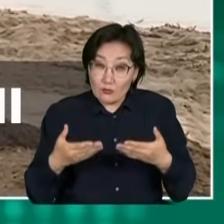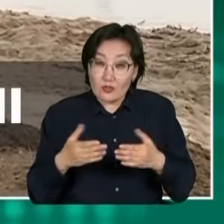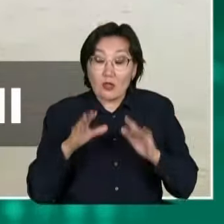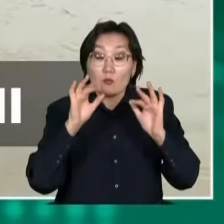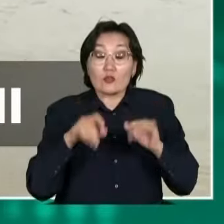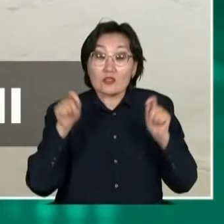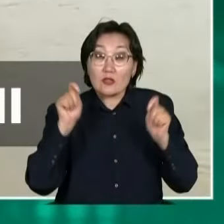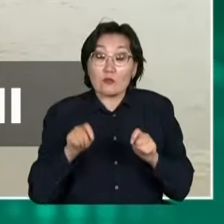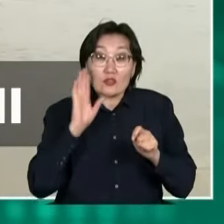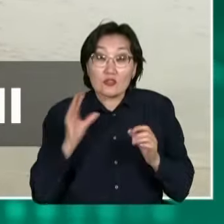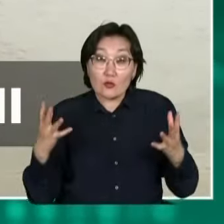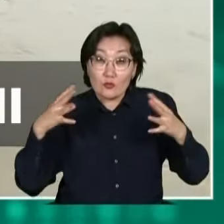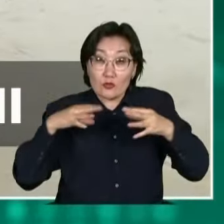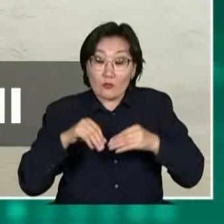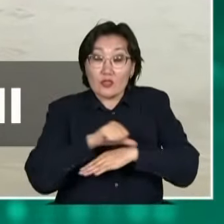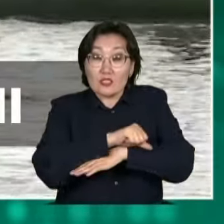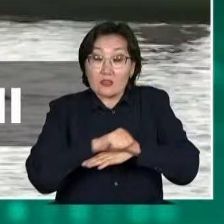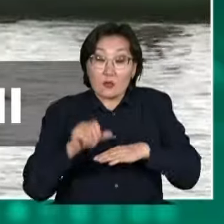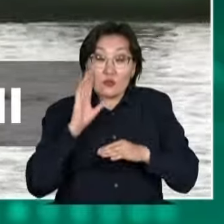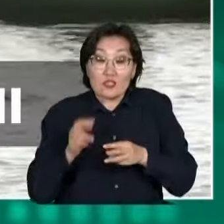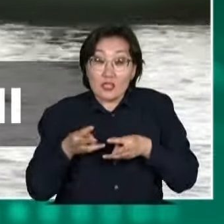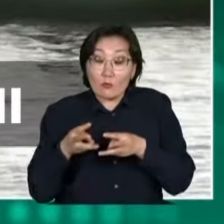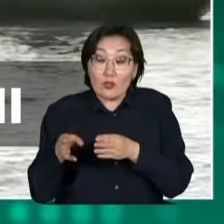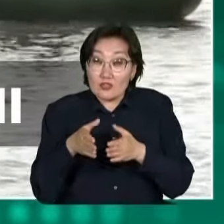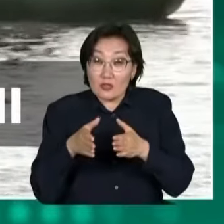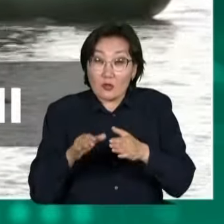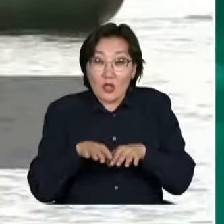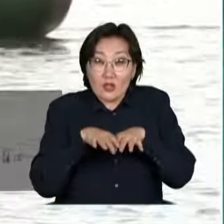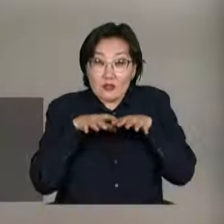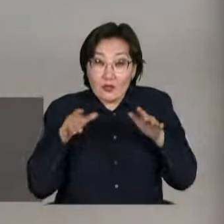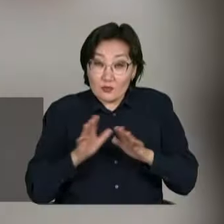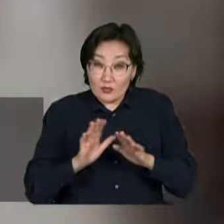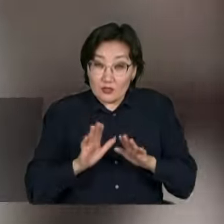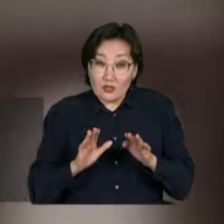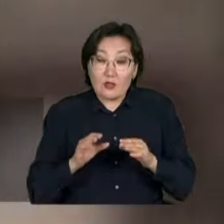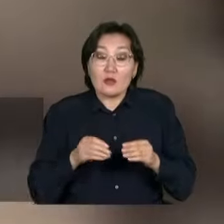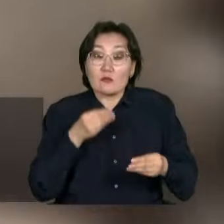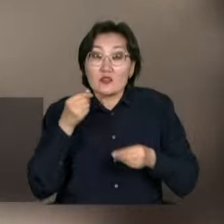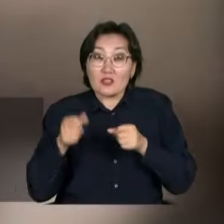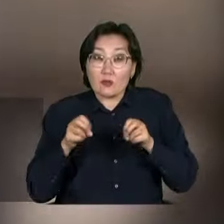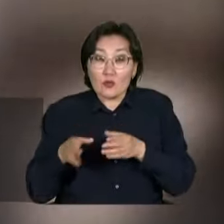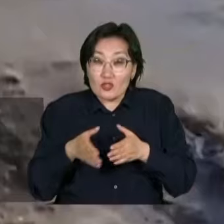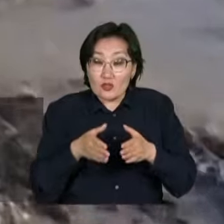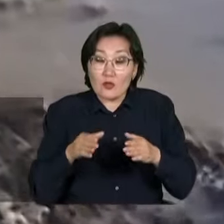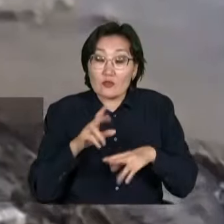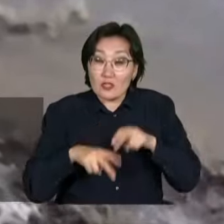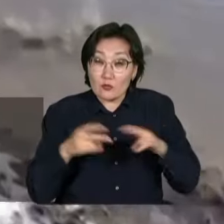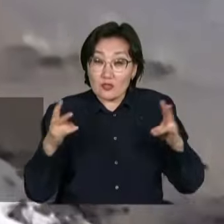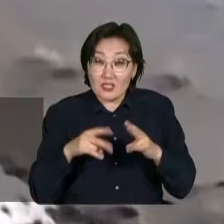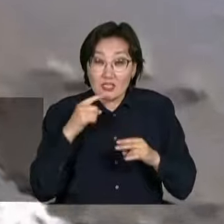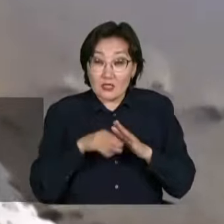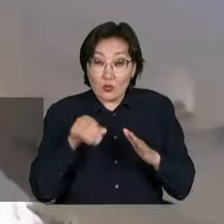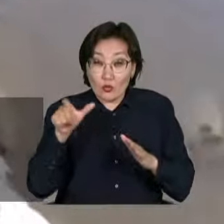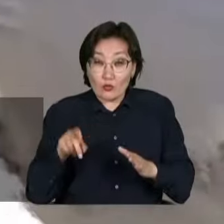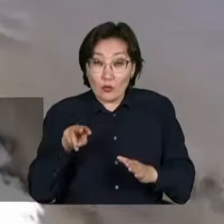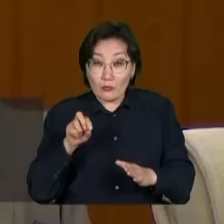жаңбыр суы қосылғанда трансшекаралық сулар құйылатын өзендердің тасып кетпеу үшін жасанды арналар жасау керек дейді Мақсат Толықбай.